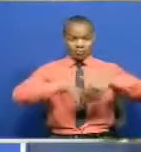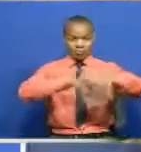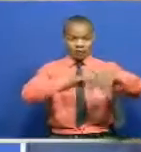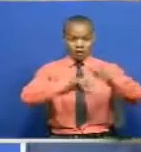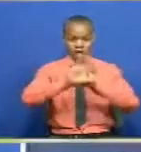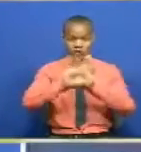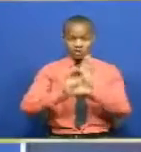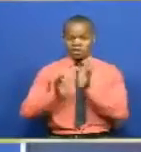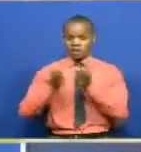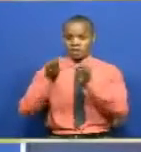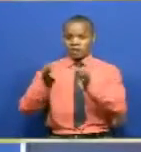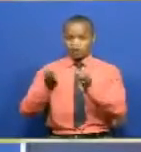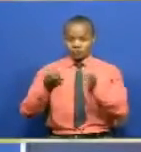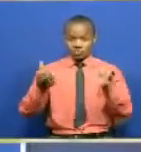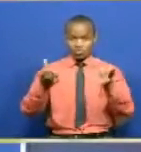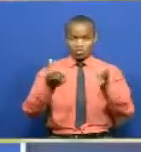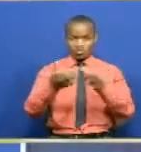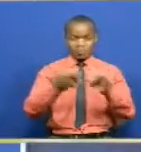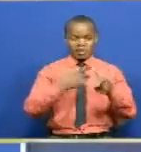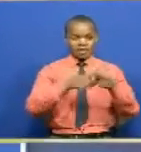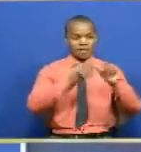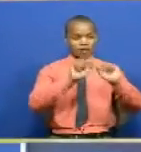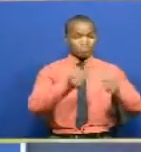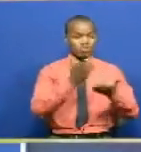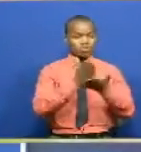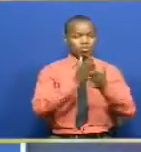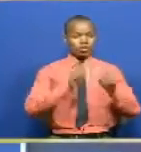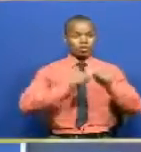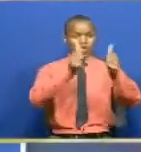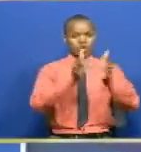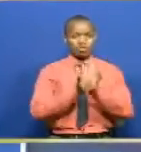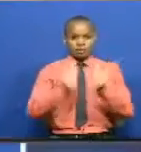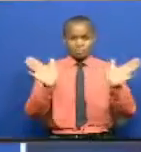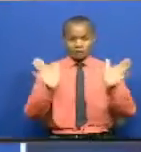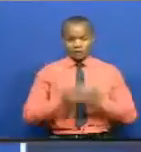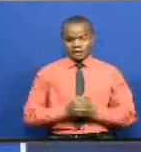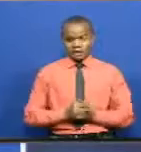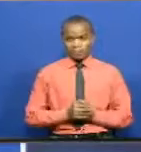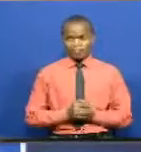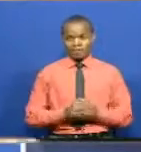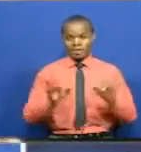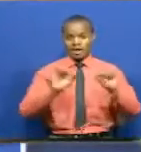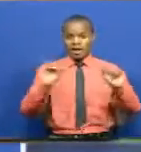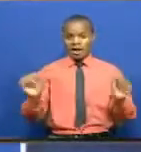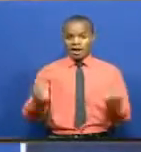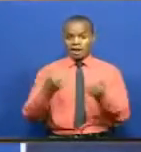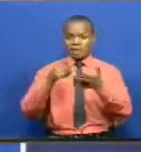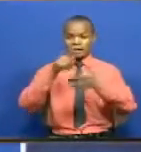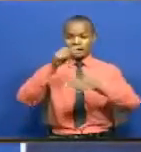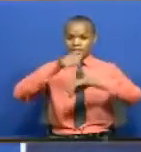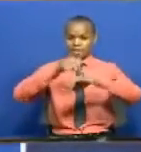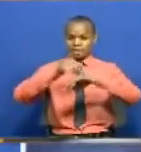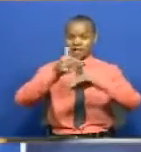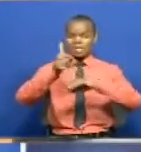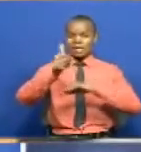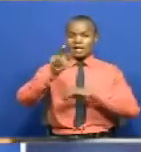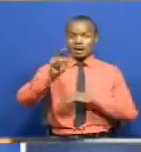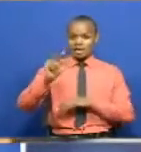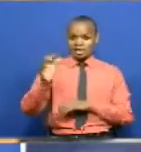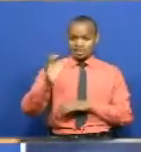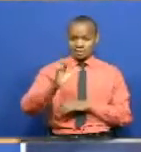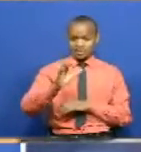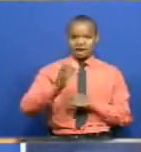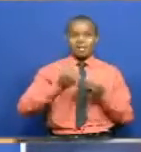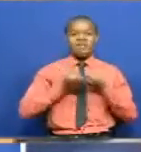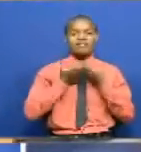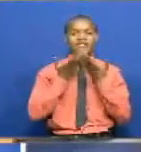hicho kabla ya kuchapishwa kwa mapendekezo hayo. Haya yanajiri huku chama hicho cha ANC kufahamisha umma mnamo